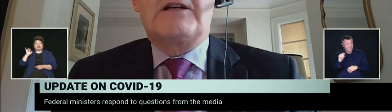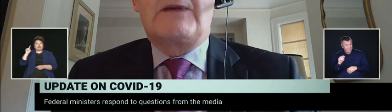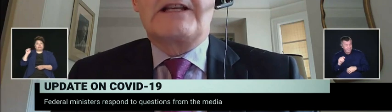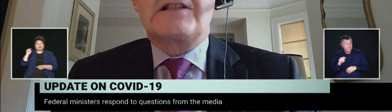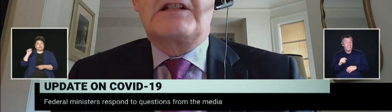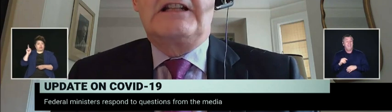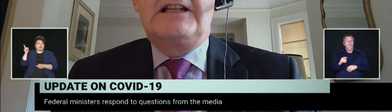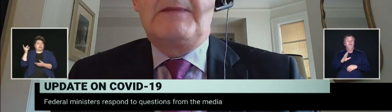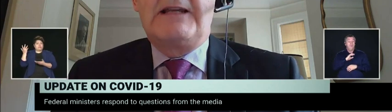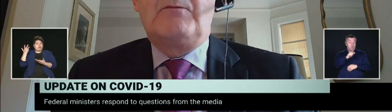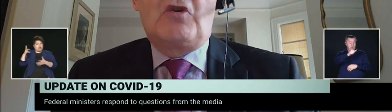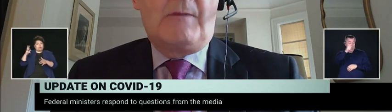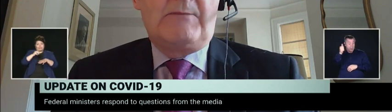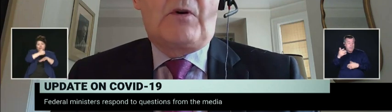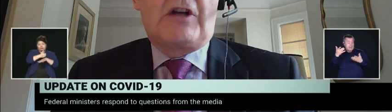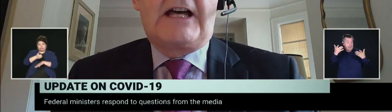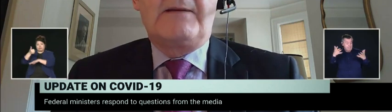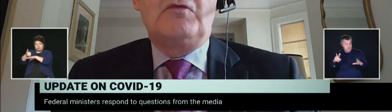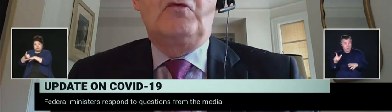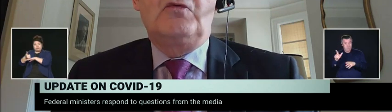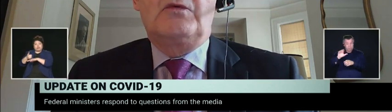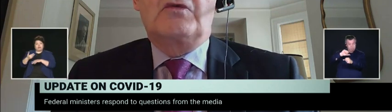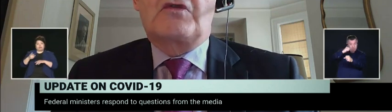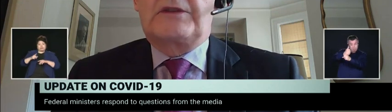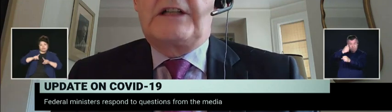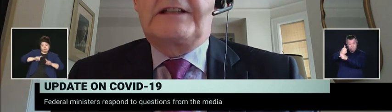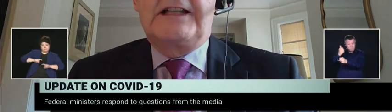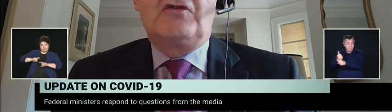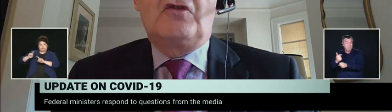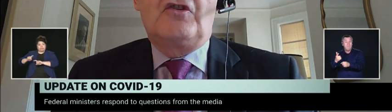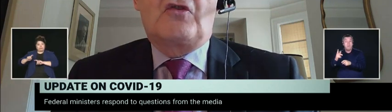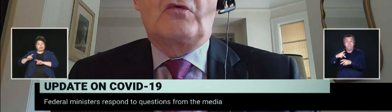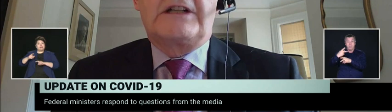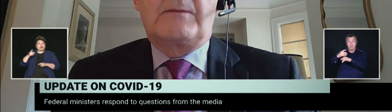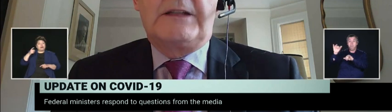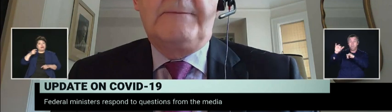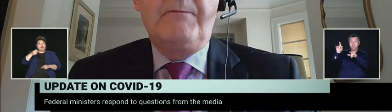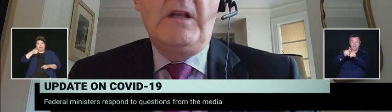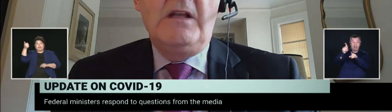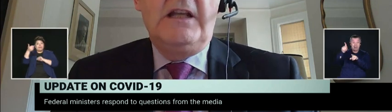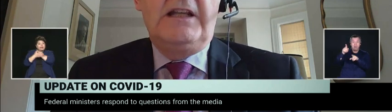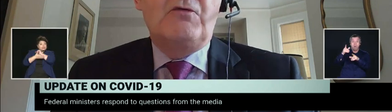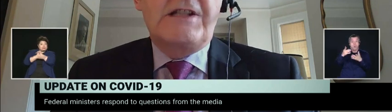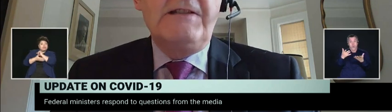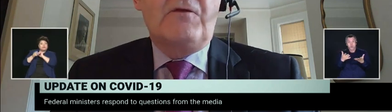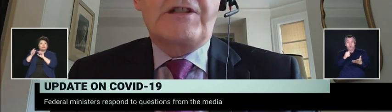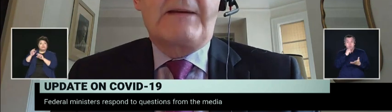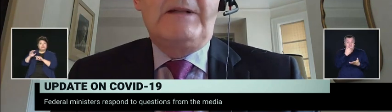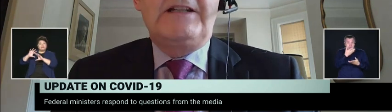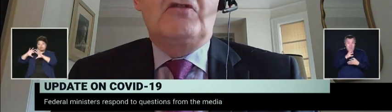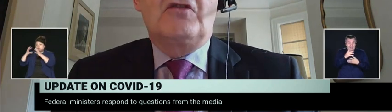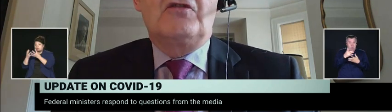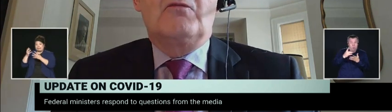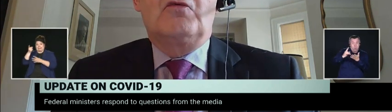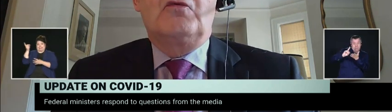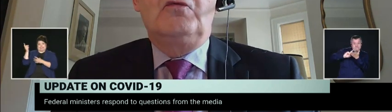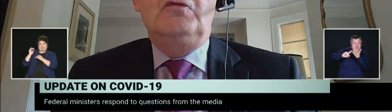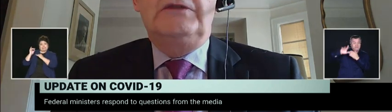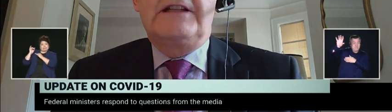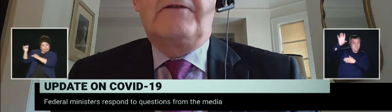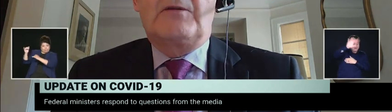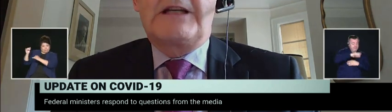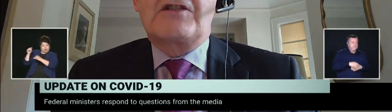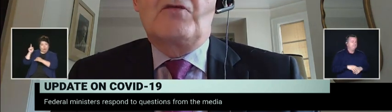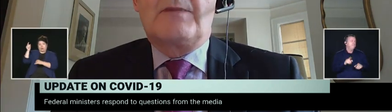déjà mis en place le même programme ou sont en train de le contempler. Et aussi, il faut se rappeler que